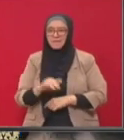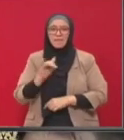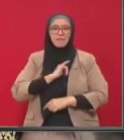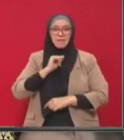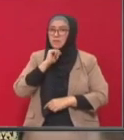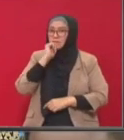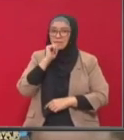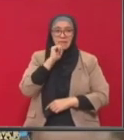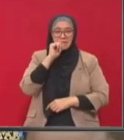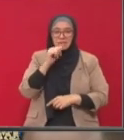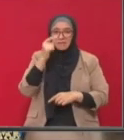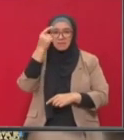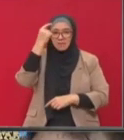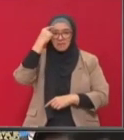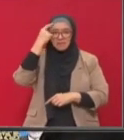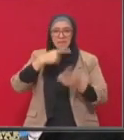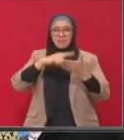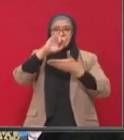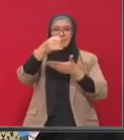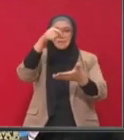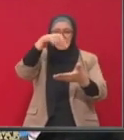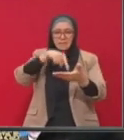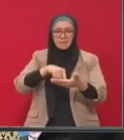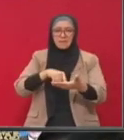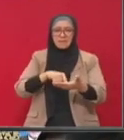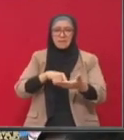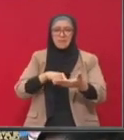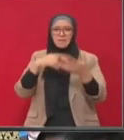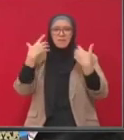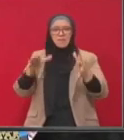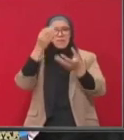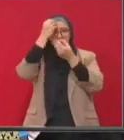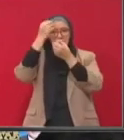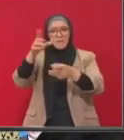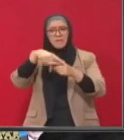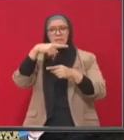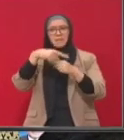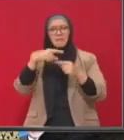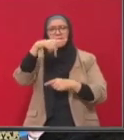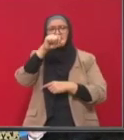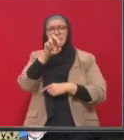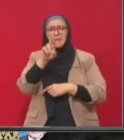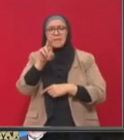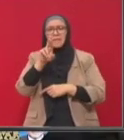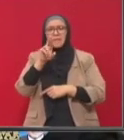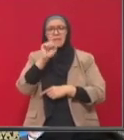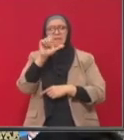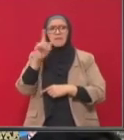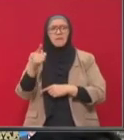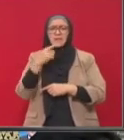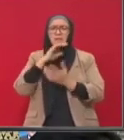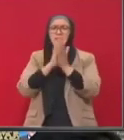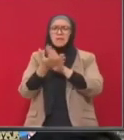pun tidak menyampaikan bahwa proyek ini telah dinyatakan oleh pasir salak menjadi Project komersial